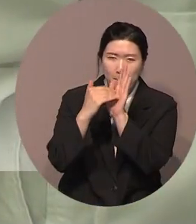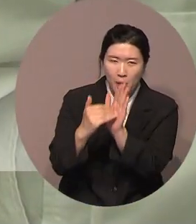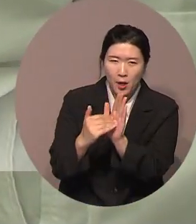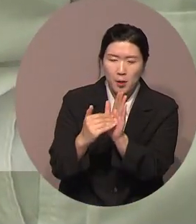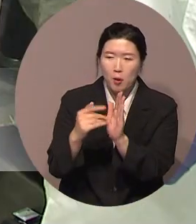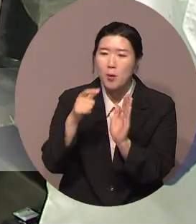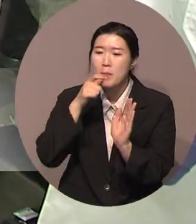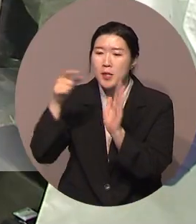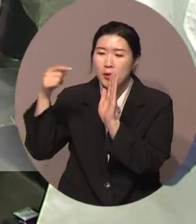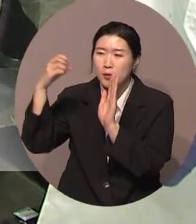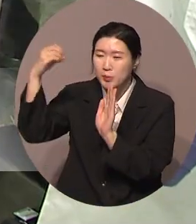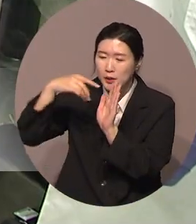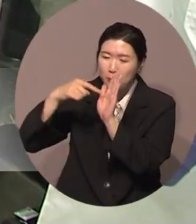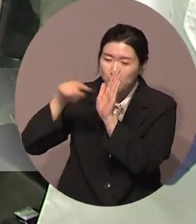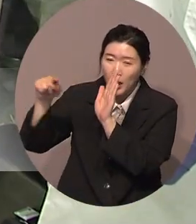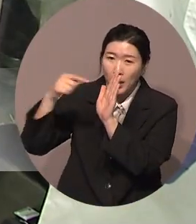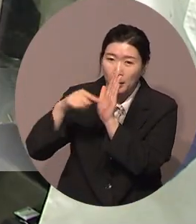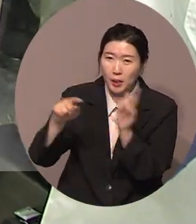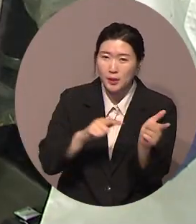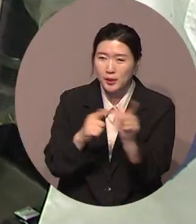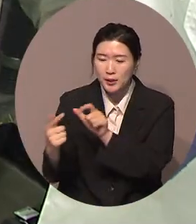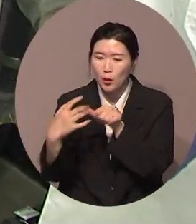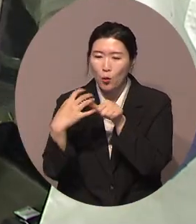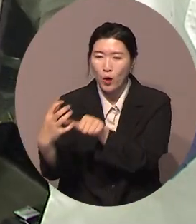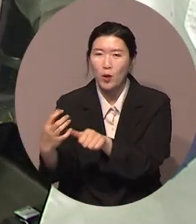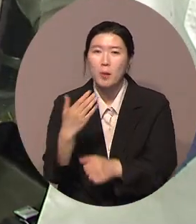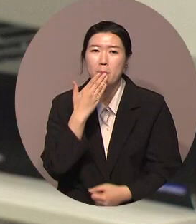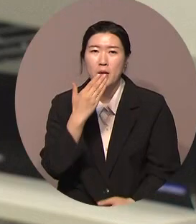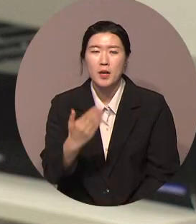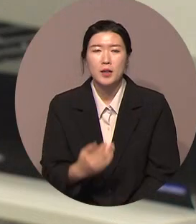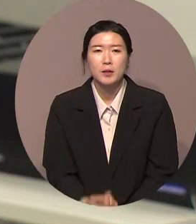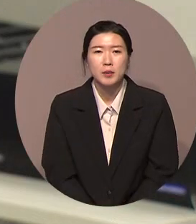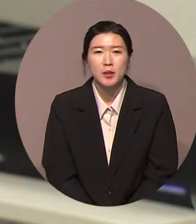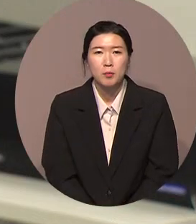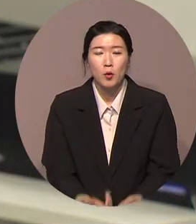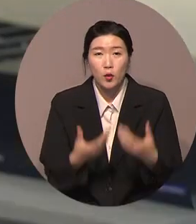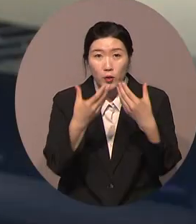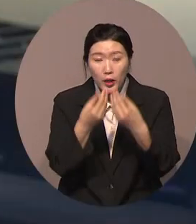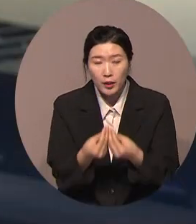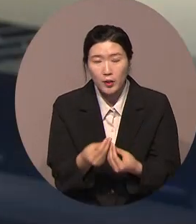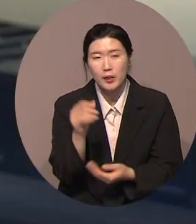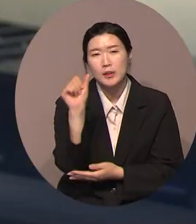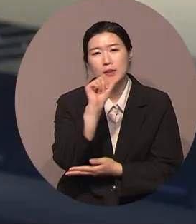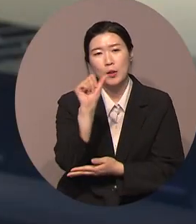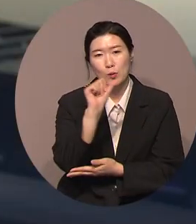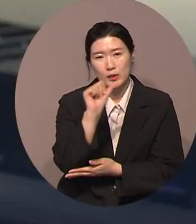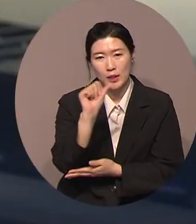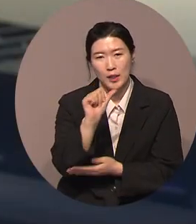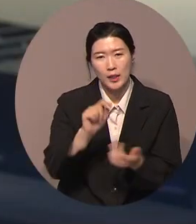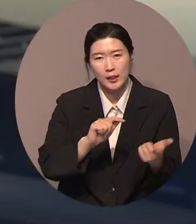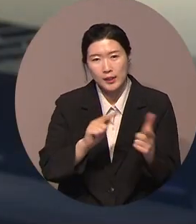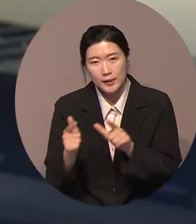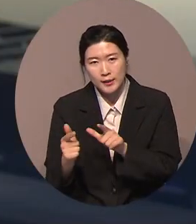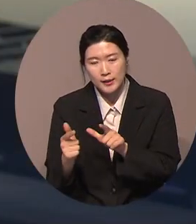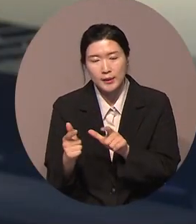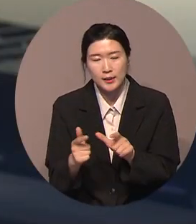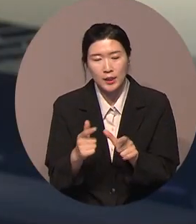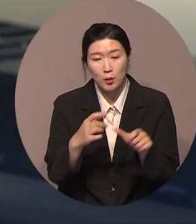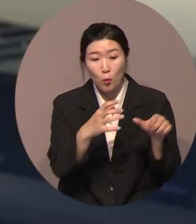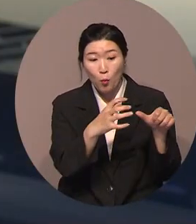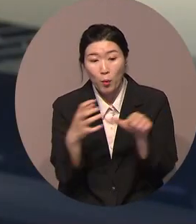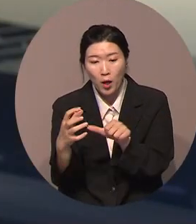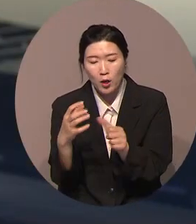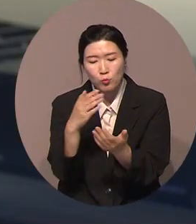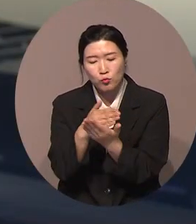줄여야 하는 각종 디스플레이에도 활용될 전망입니다. 자동차용 디스플레이는 반사 방지 기술이 꼭 필요하기 때문에